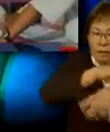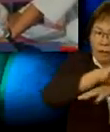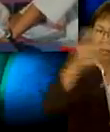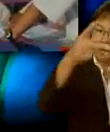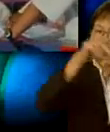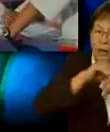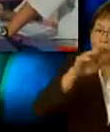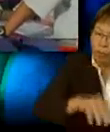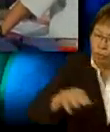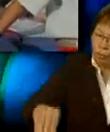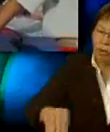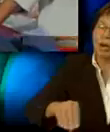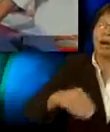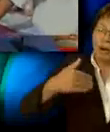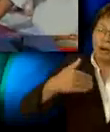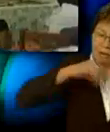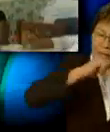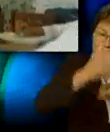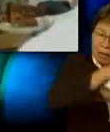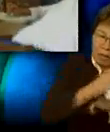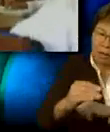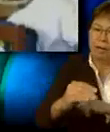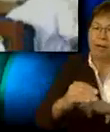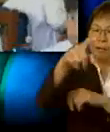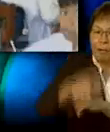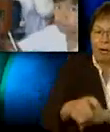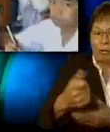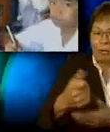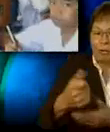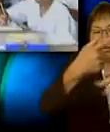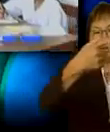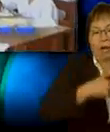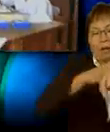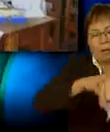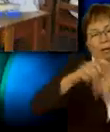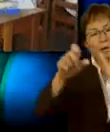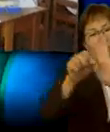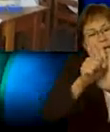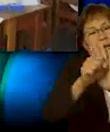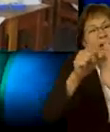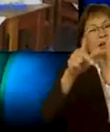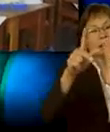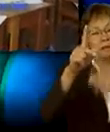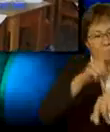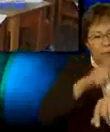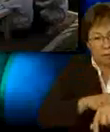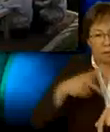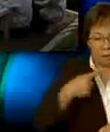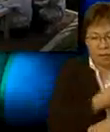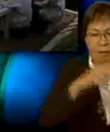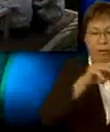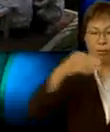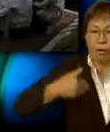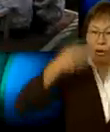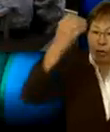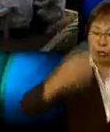kaunseling kepada para murid yang bermasalah dan juga yang memerlukan bantuan dari semasa ke semasa. Kita juga